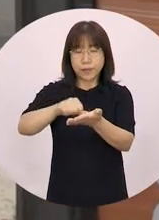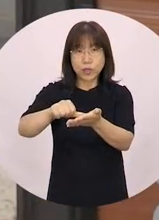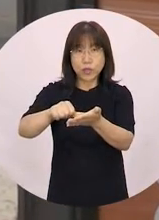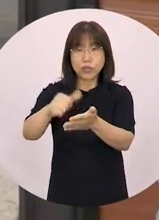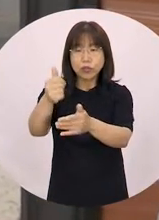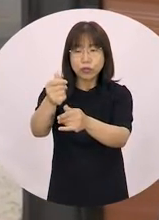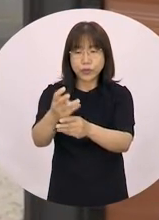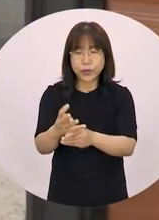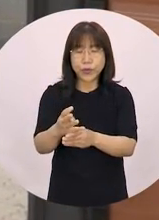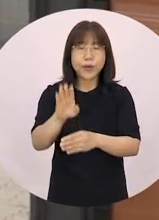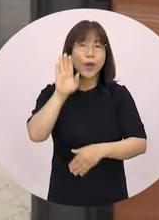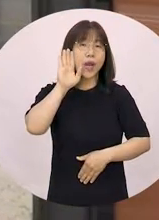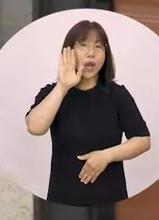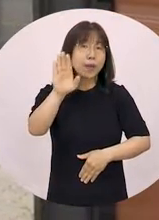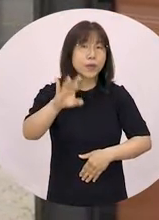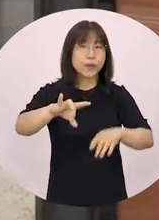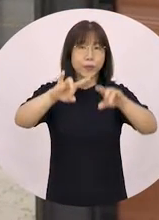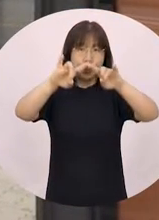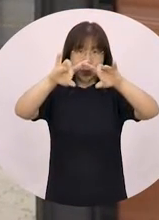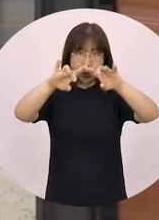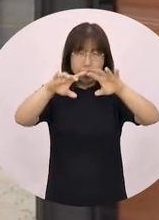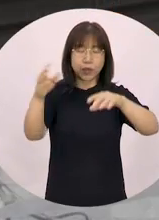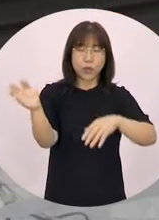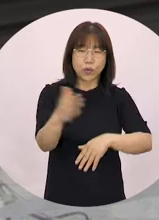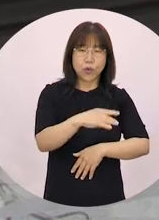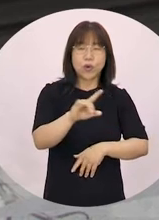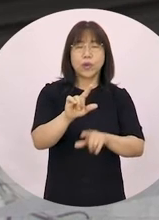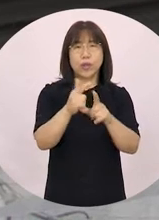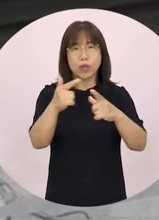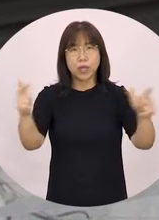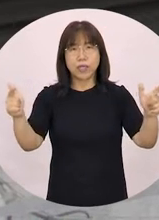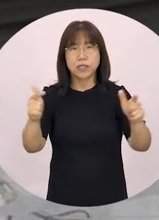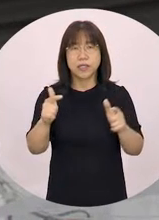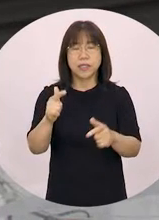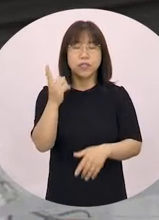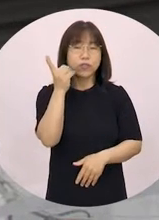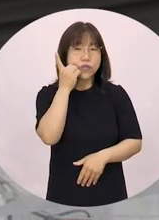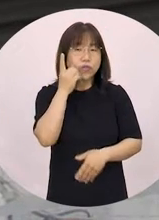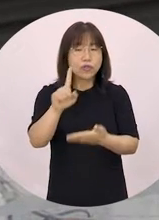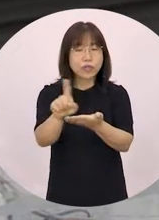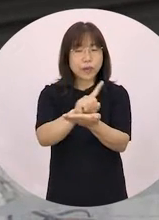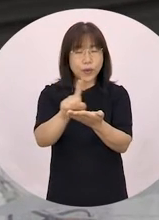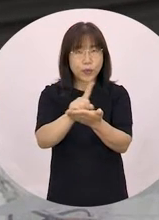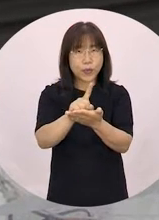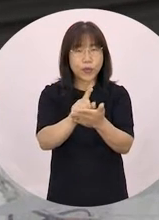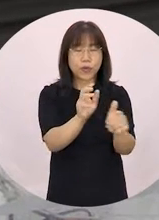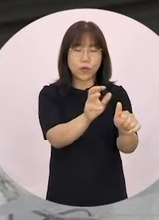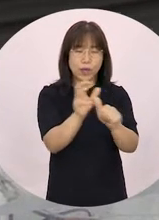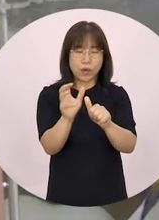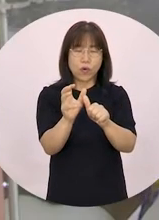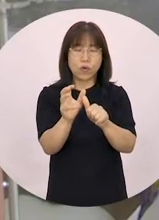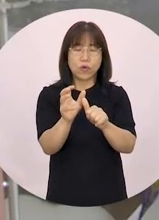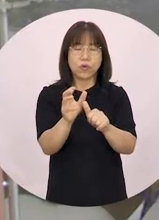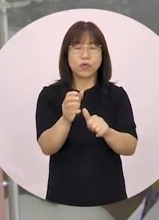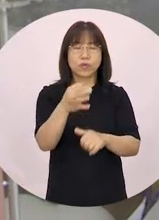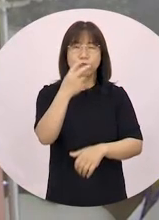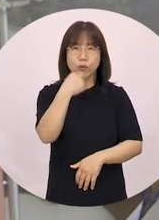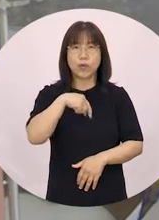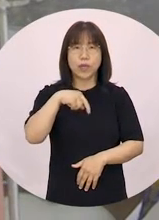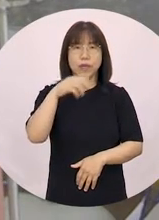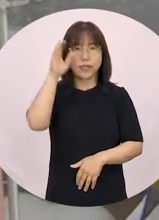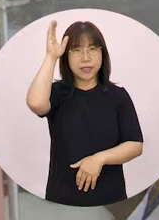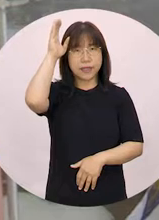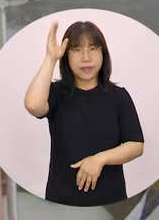한편 부여된 사물 주소는 향후 인터넷 포털 사이트와 내비게이션 등에도 반영돼 활용도가 더욱 높아질 것으로